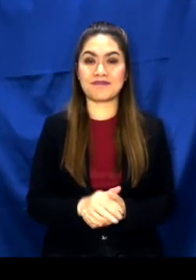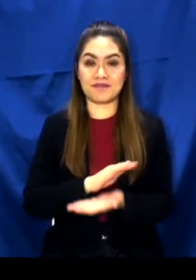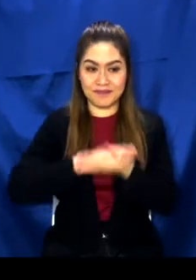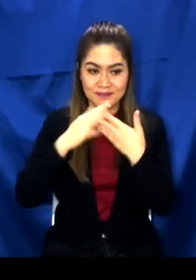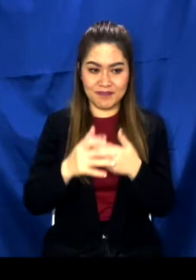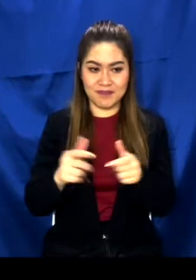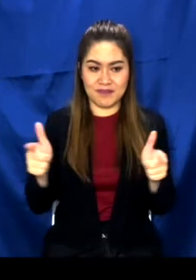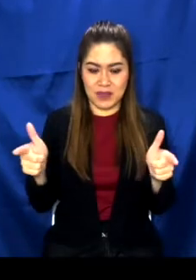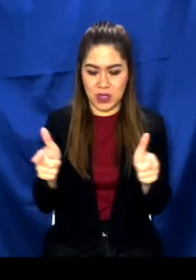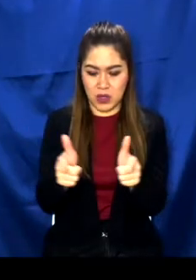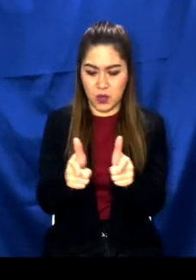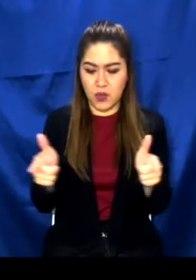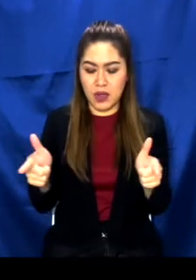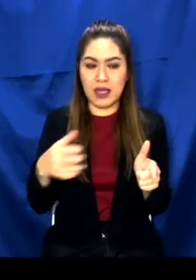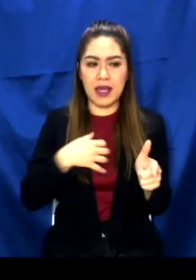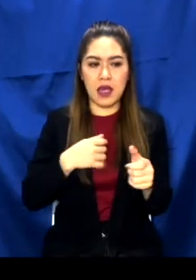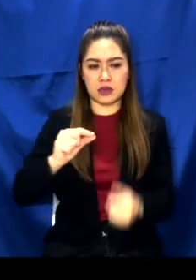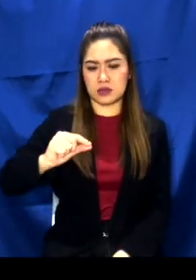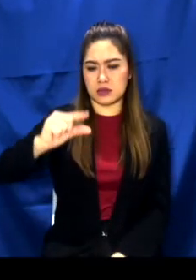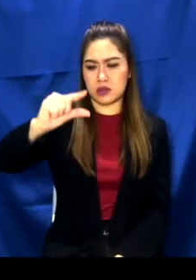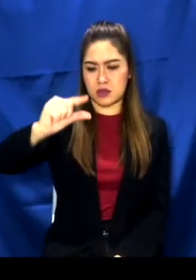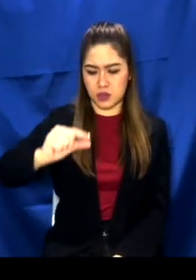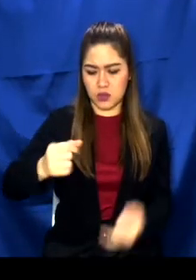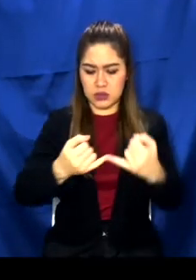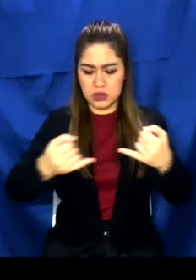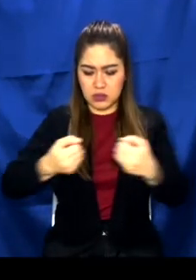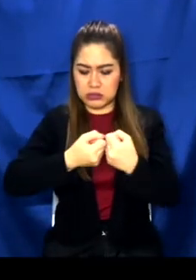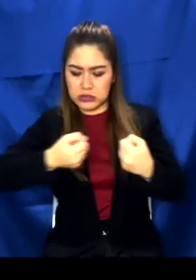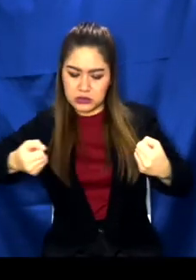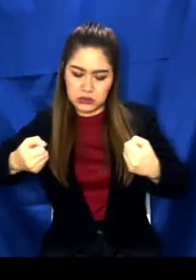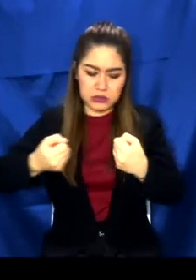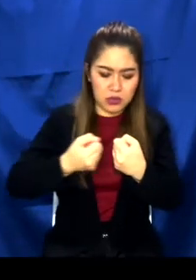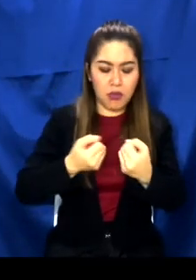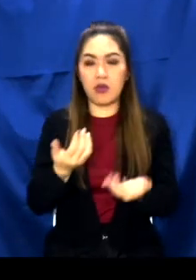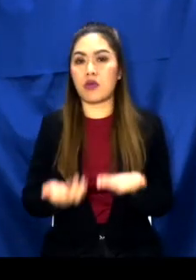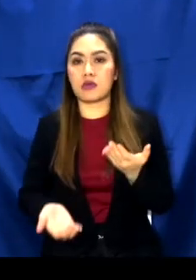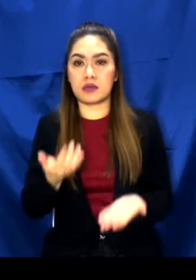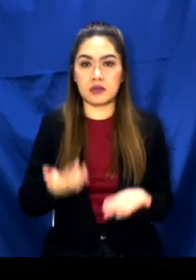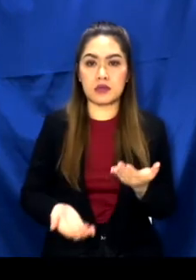ขยายให้ดีค่ะว่าเราจะเอาหนาแค่ไหนยาวแค่ไหนนะคะ